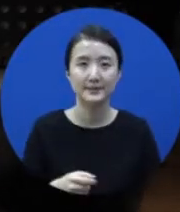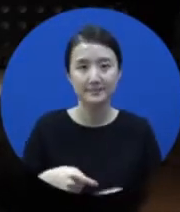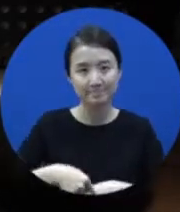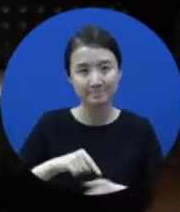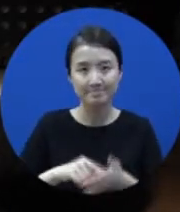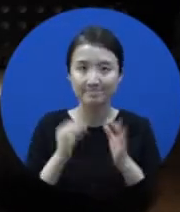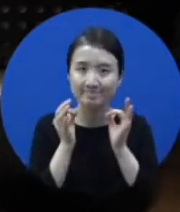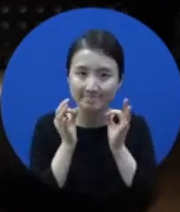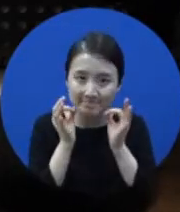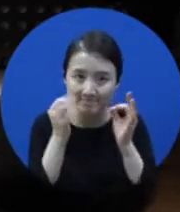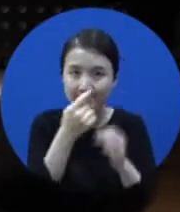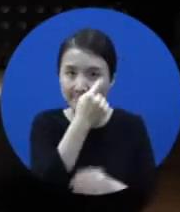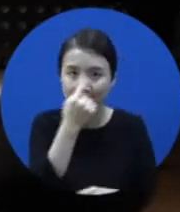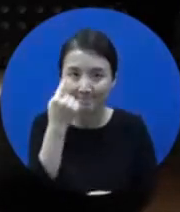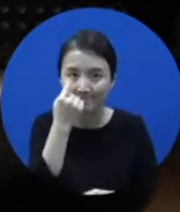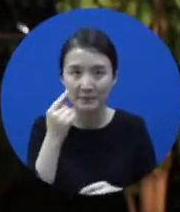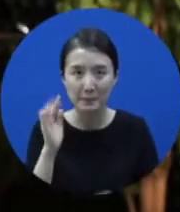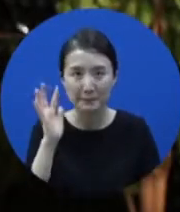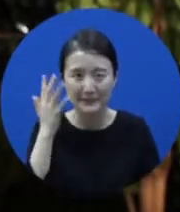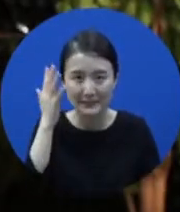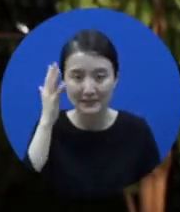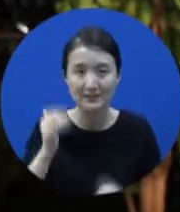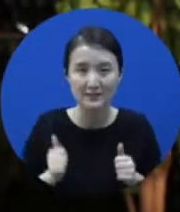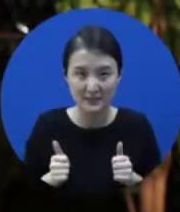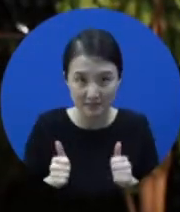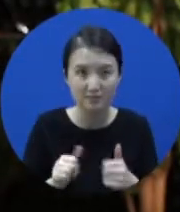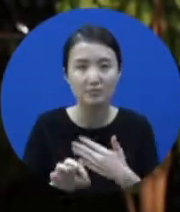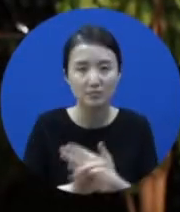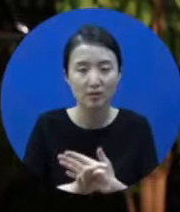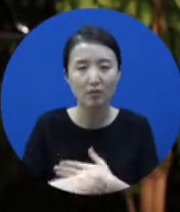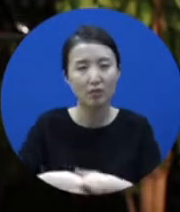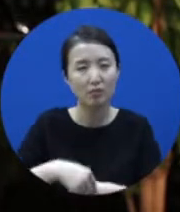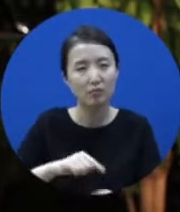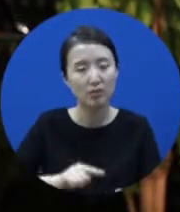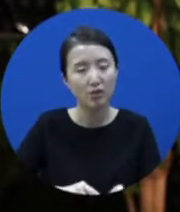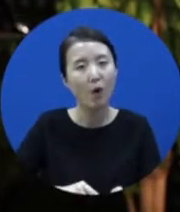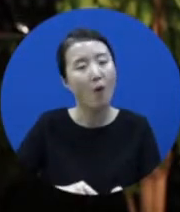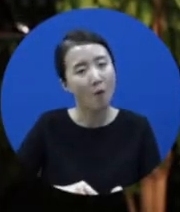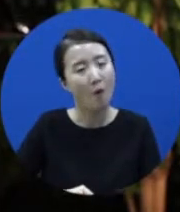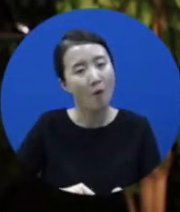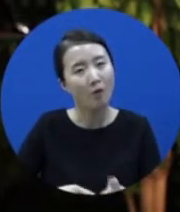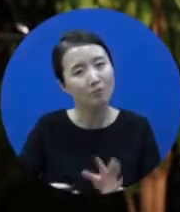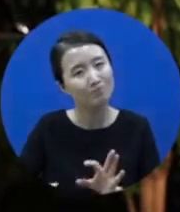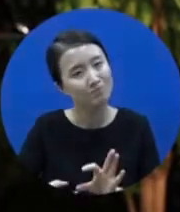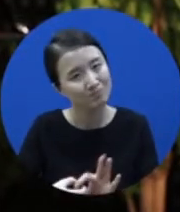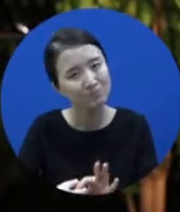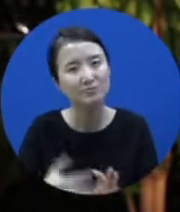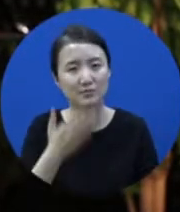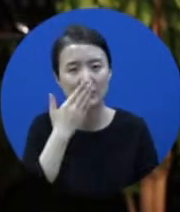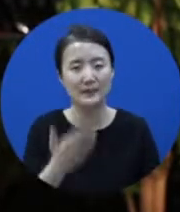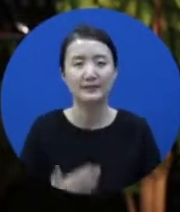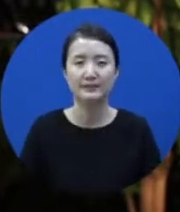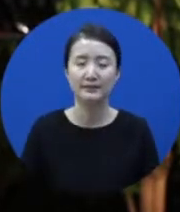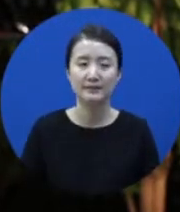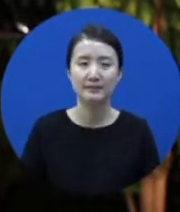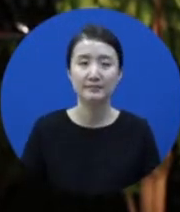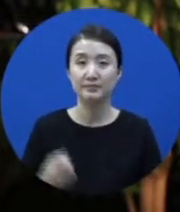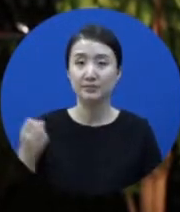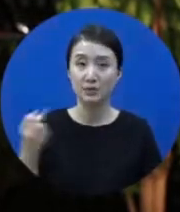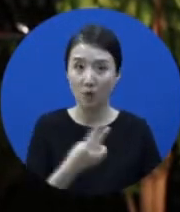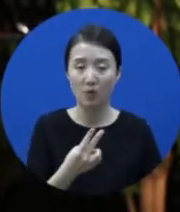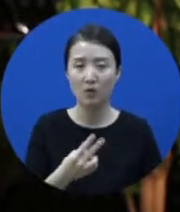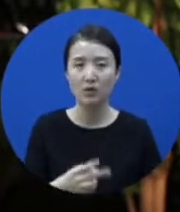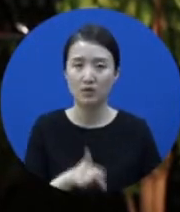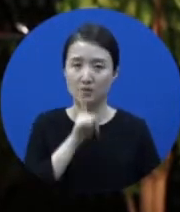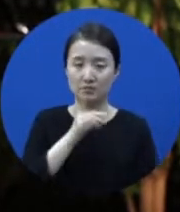돼 있습니다. 그렇죠? 그리고 세 번째가요. 울림 있는 목소리예요. 울림 있는 목소리에서는 신뢰감이